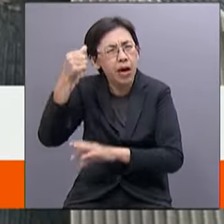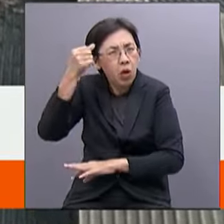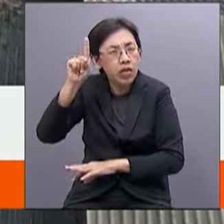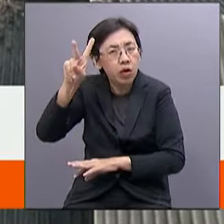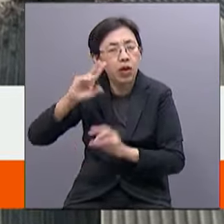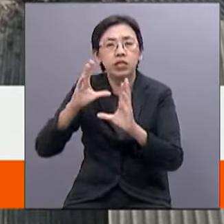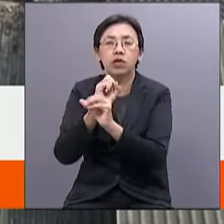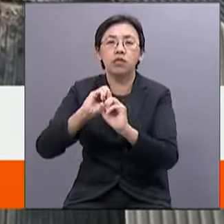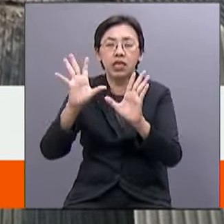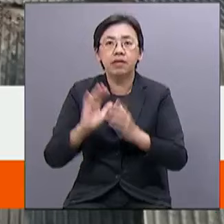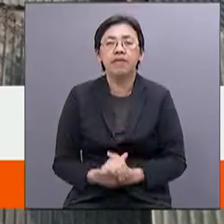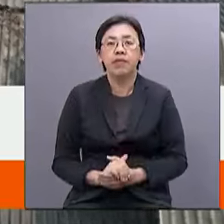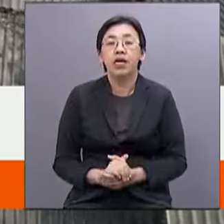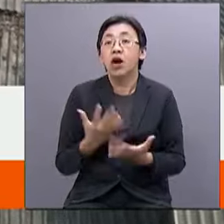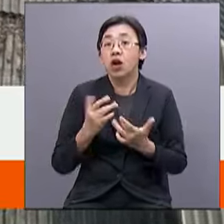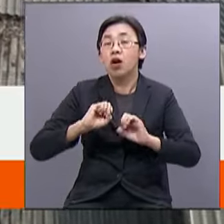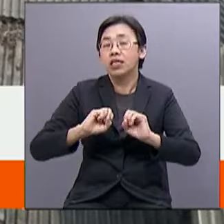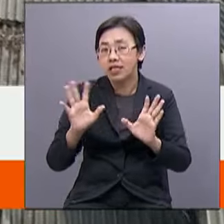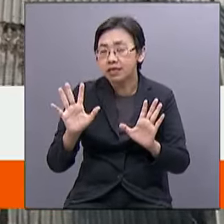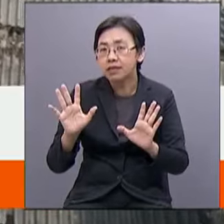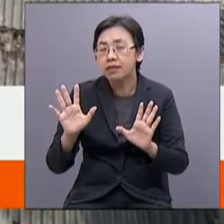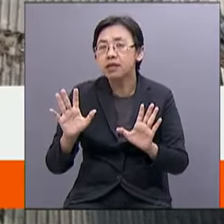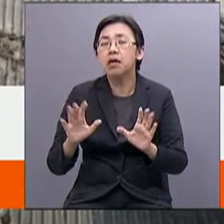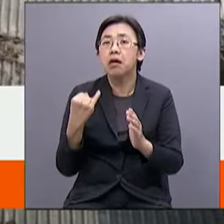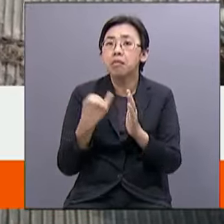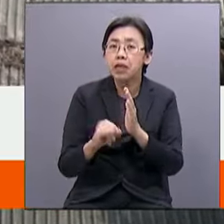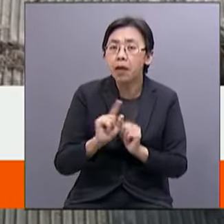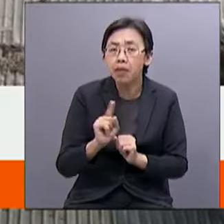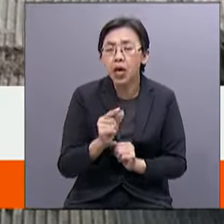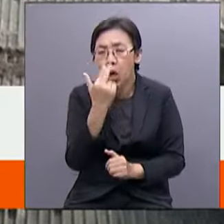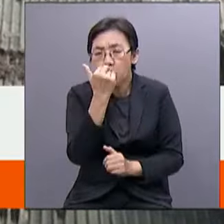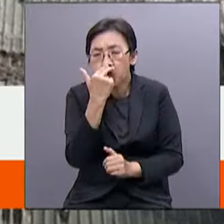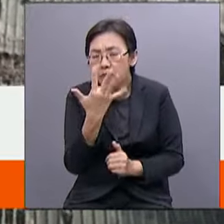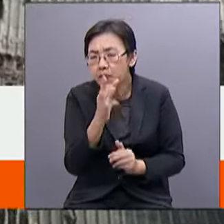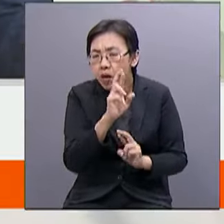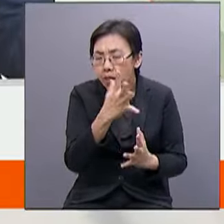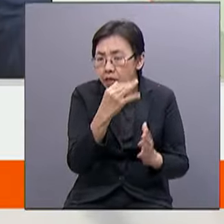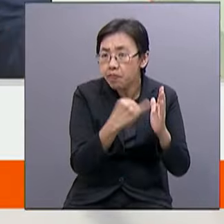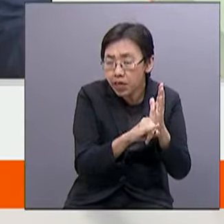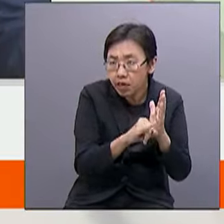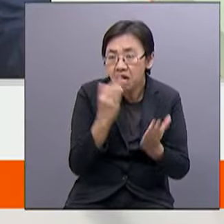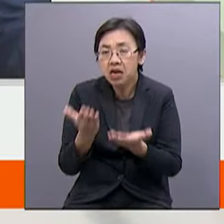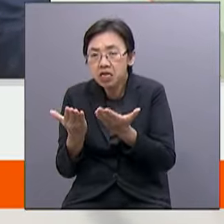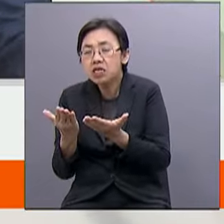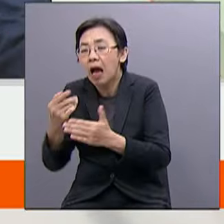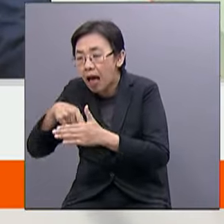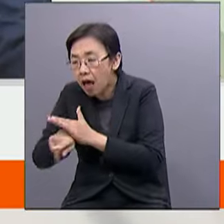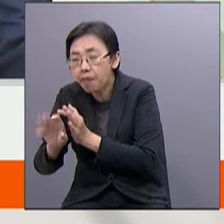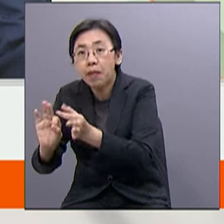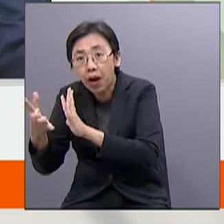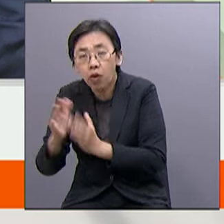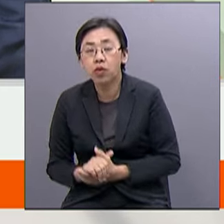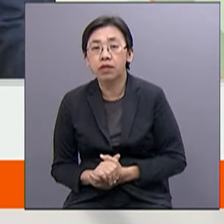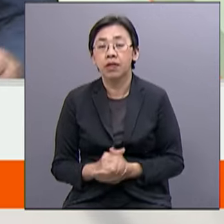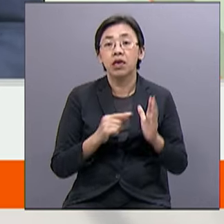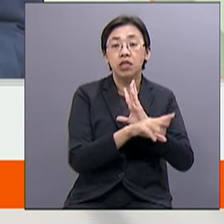ครับให้เกิดความชัดเจนว่าจะเป็นความผิดประมาทหรือเป็นการลอบวางเพลิงครับ แต่ว่าชัดเจนว่าเอาผิดทั้งสองที่ก็คือทั้งที่มาบตาพุ